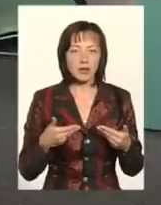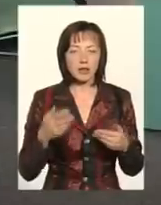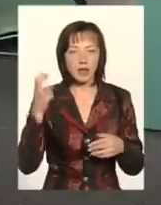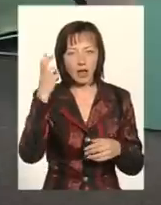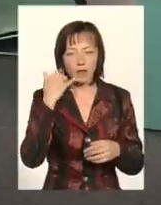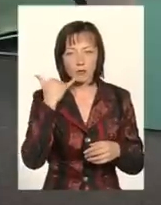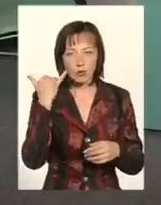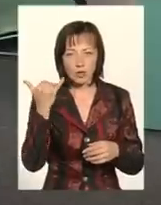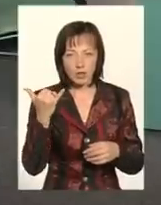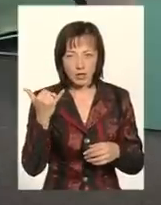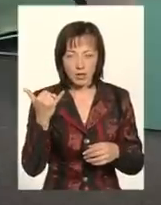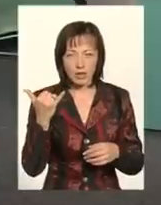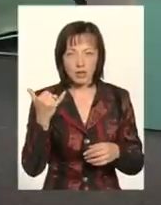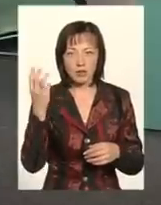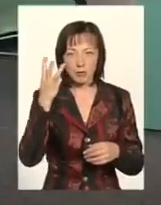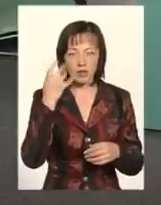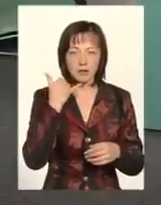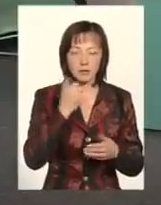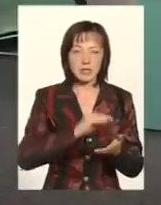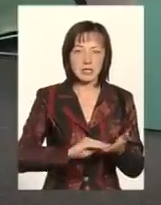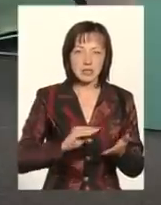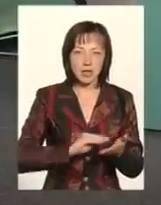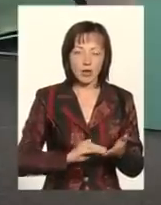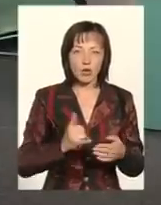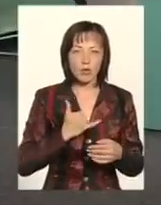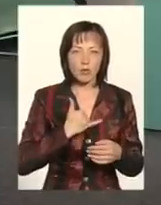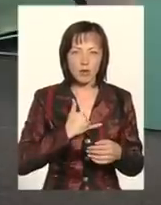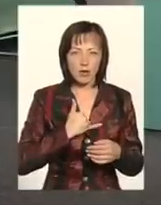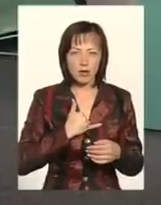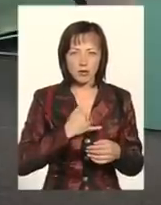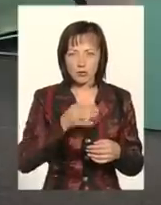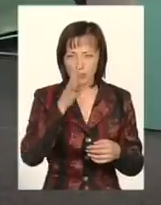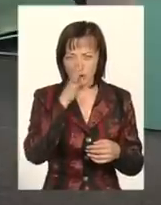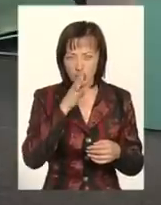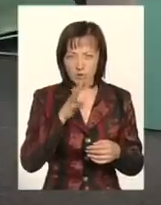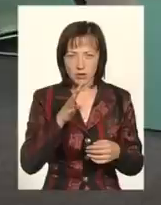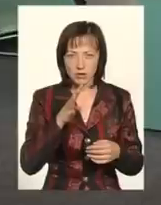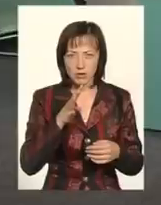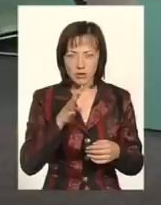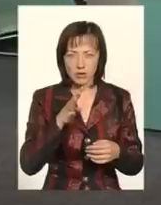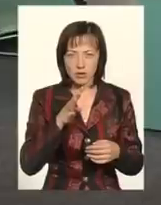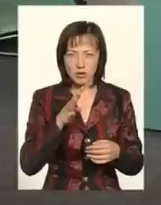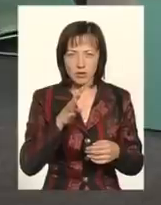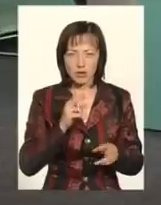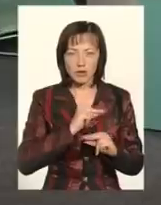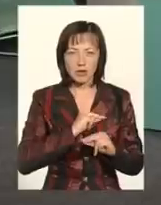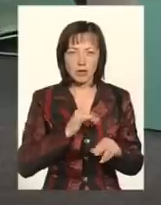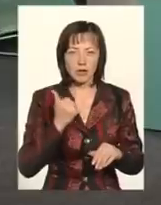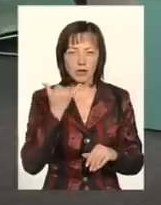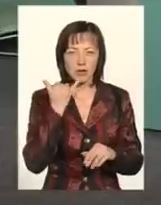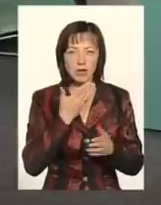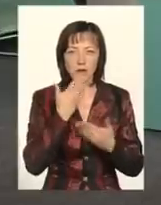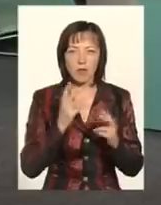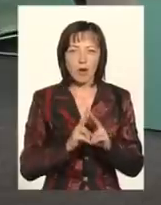дзвонила і на Хмельницьке ла І в мене тири місяці на телефон